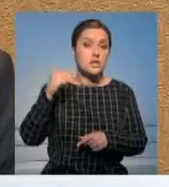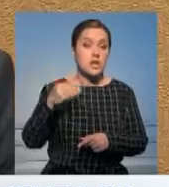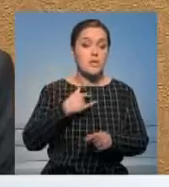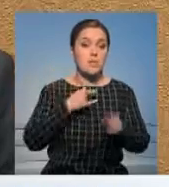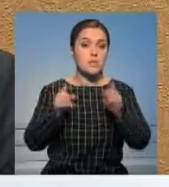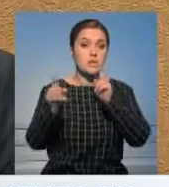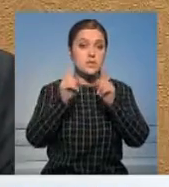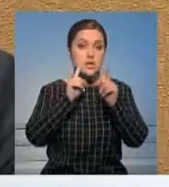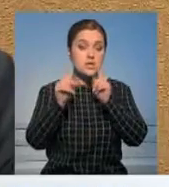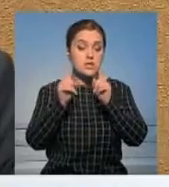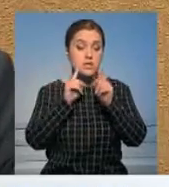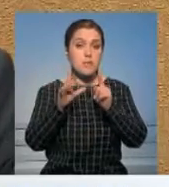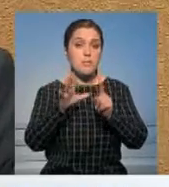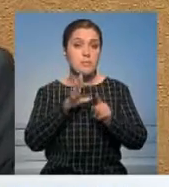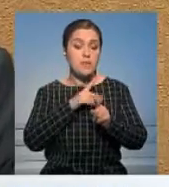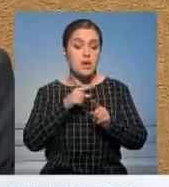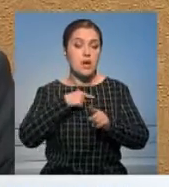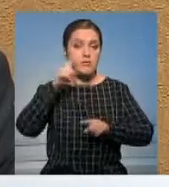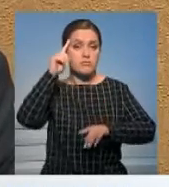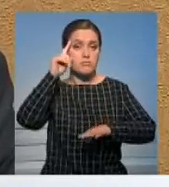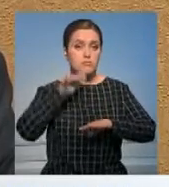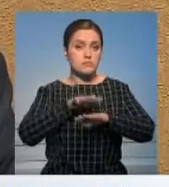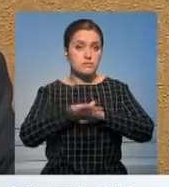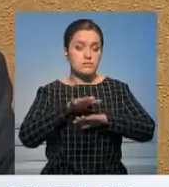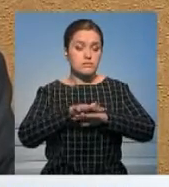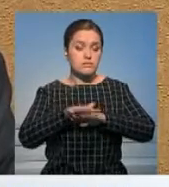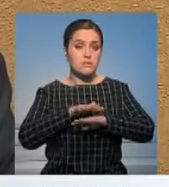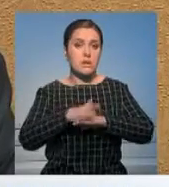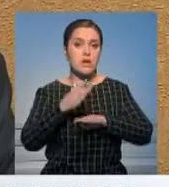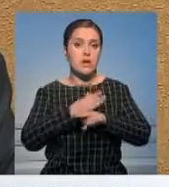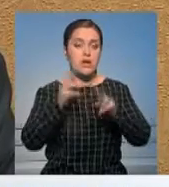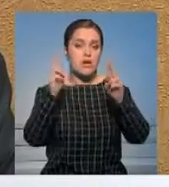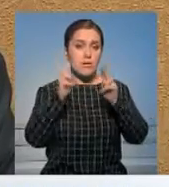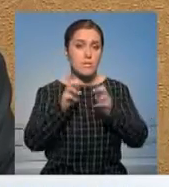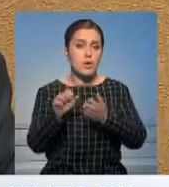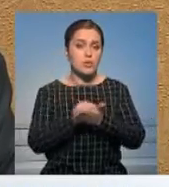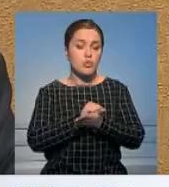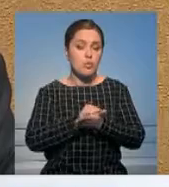мы внимательно изучили этот документ и получили ответы на все интересующие нас